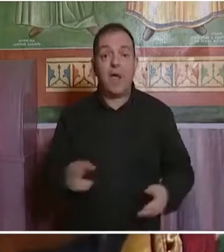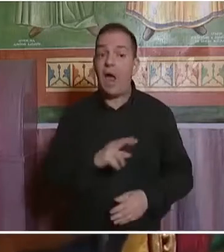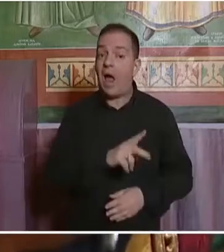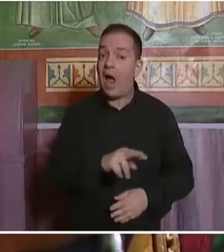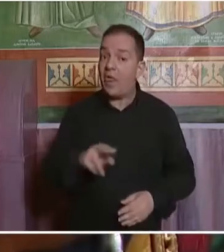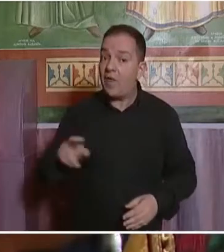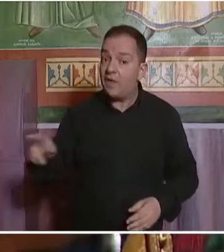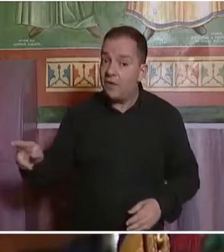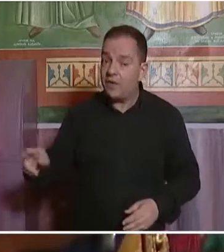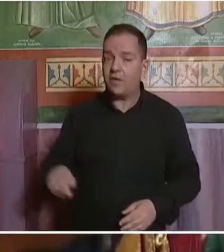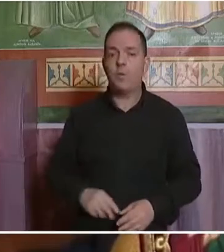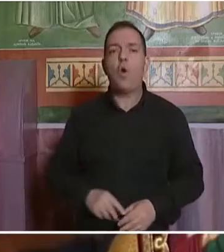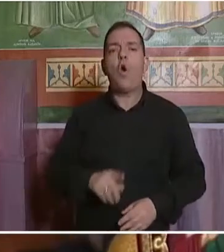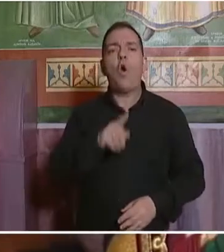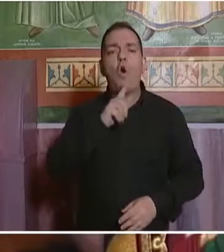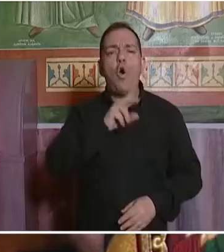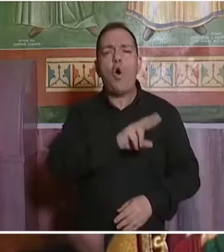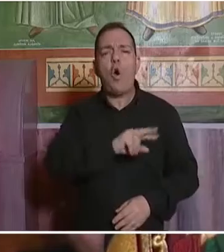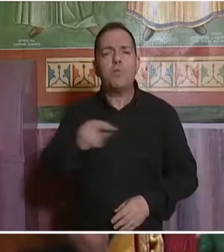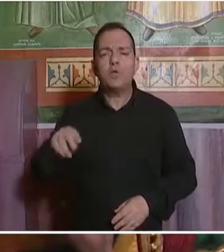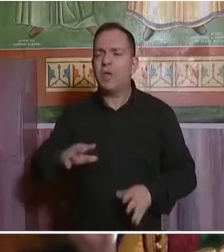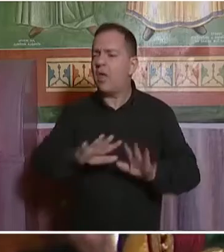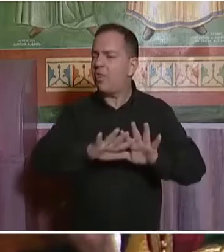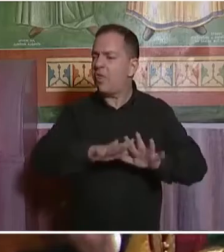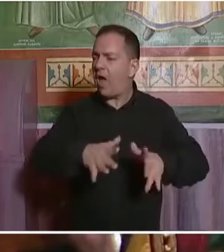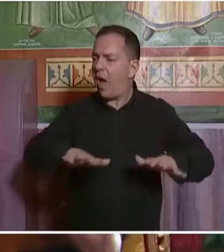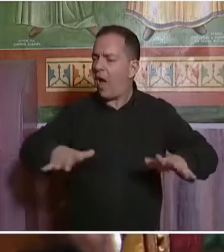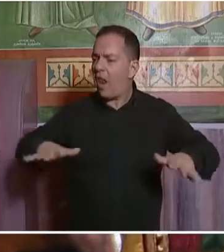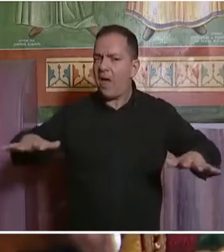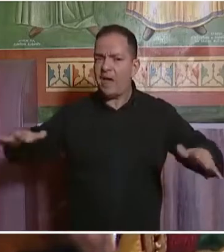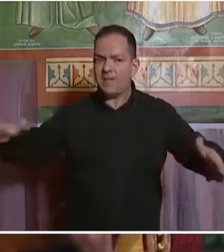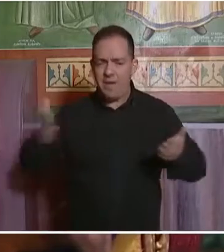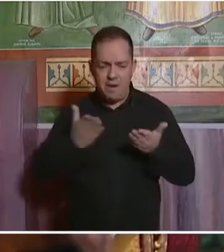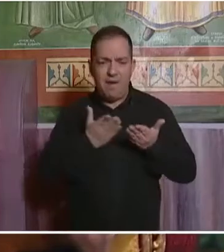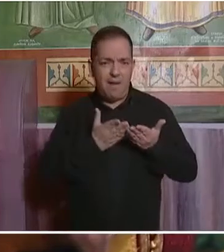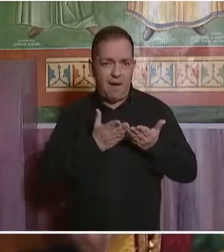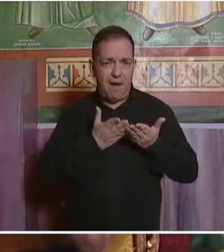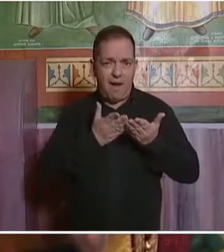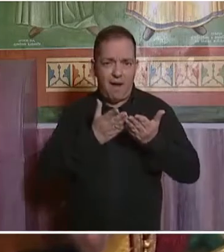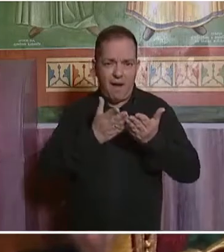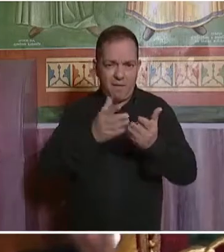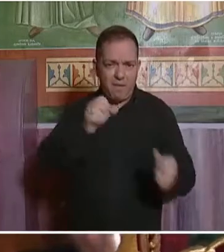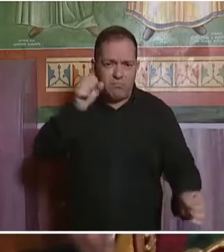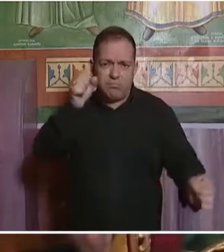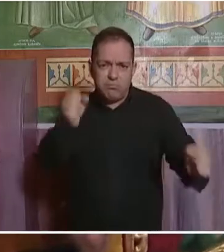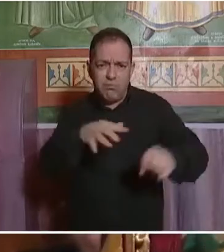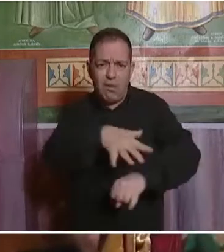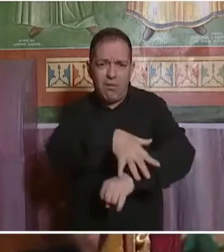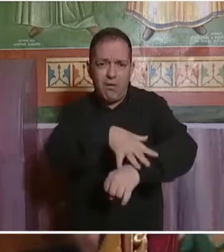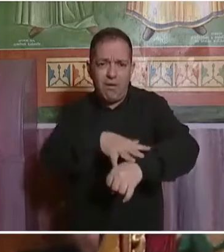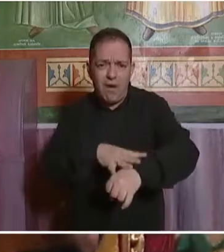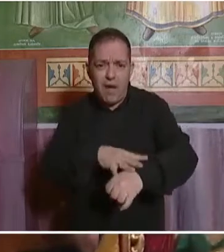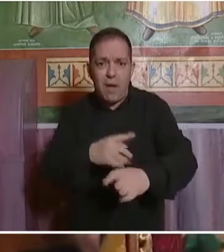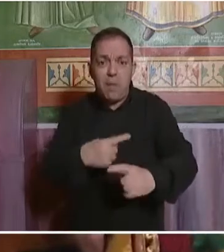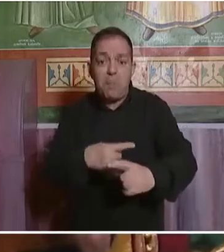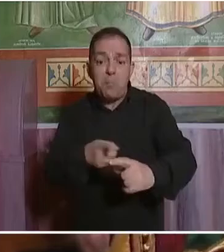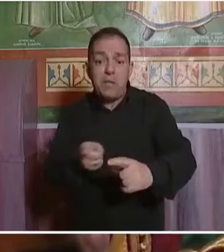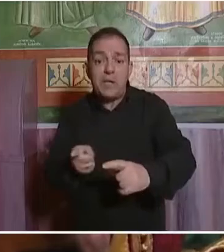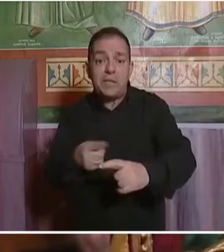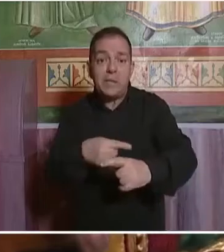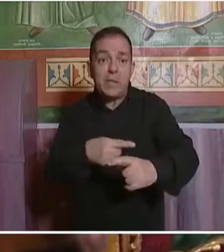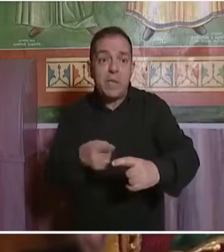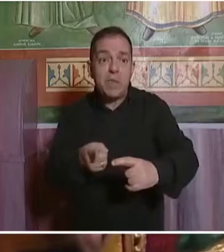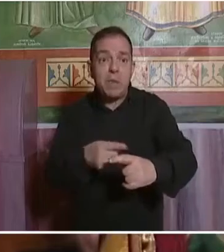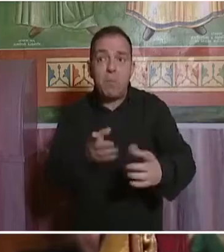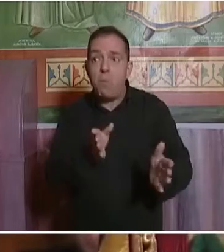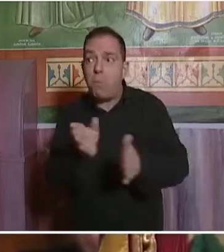τους ωκεανοπόρους είναι η πηξίδα, όταν διαπλέουν